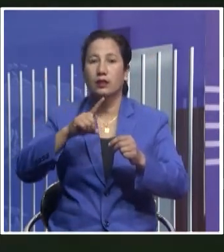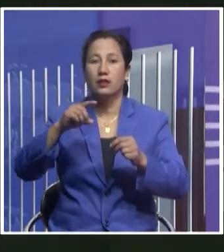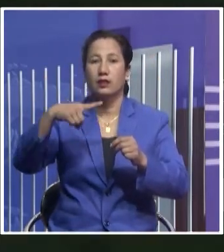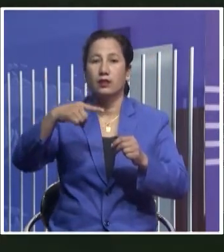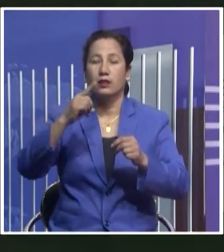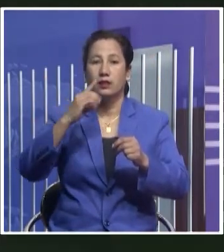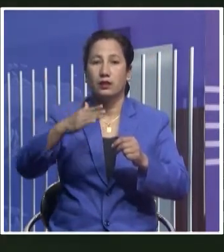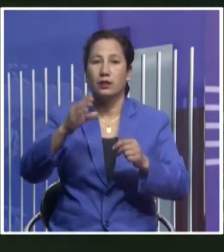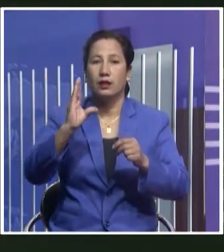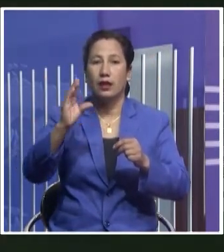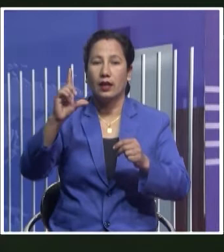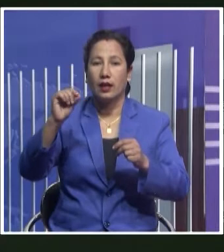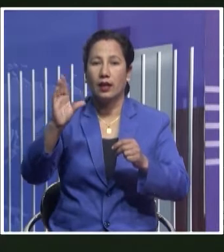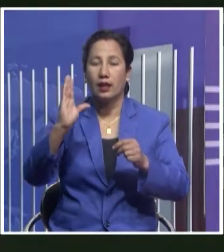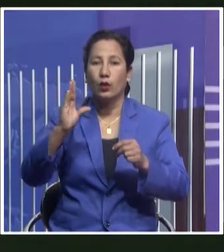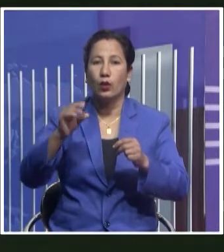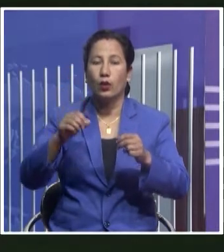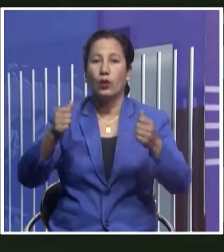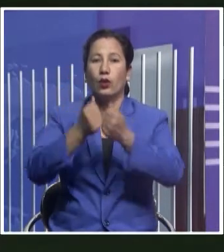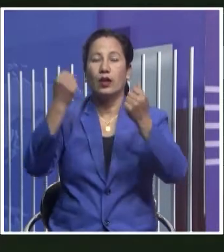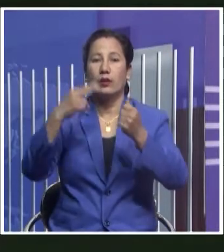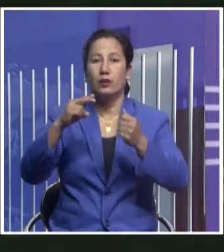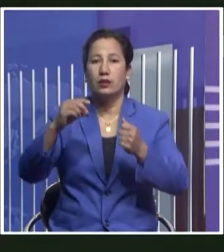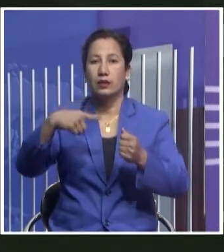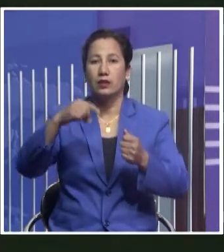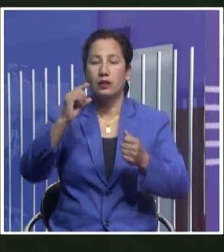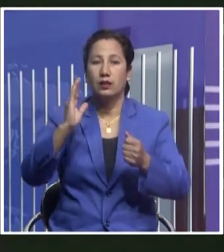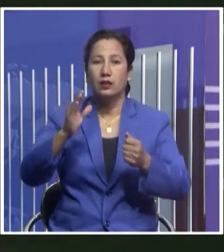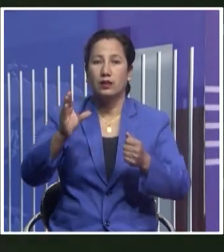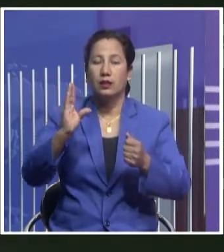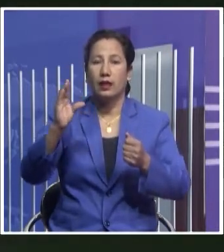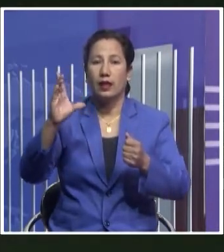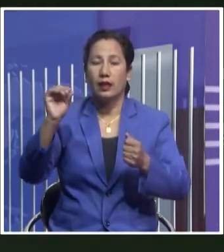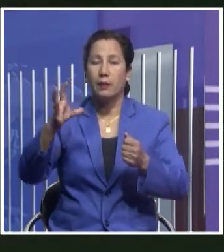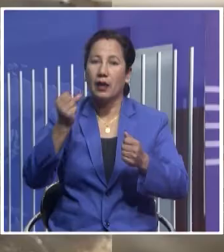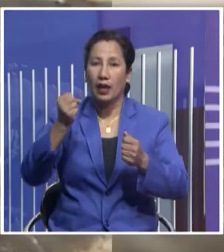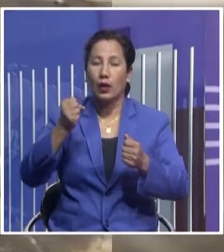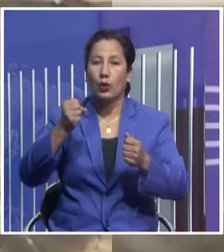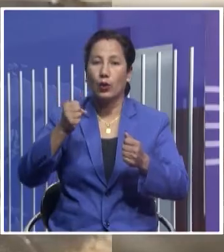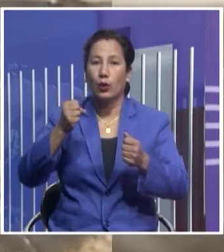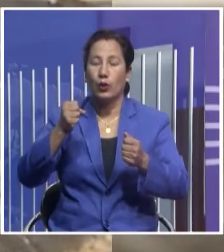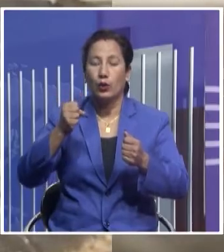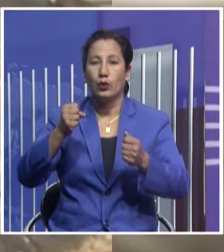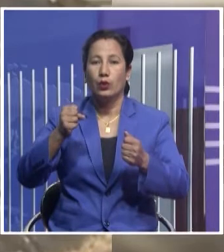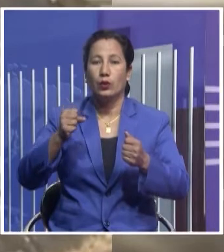दैलेखका पत्रकारहरूले न्याय पाएको अनुभूति गरेको स्वर्गीय पत्रकार डेकेन्द्र राज थापाका कान्छा भाइ एवं नेपाल